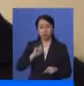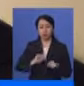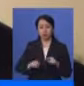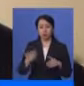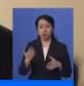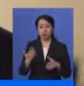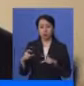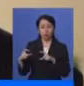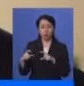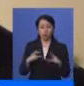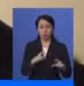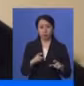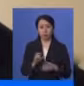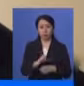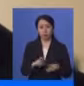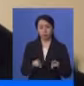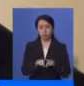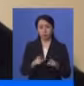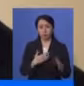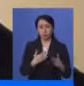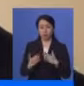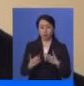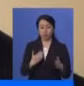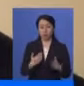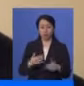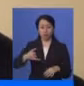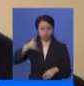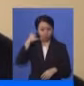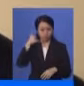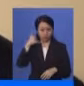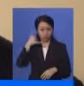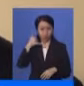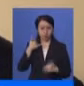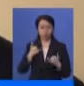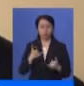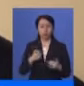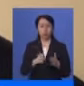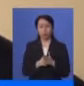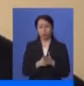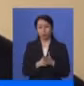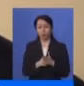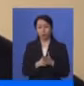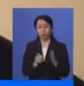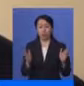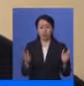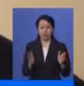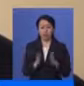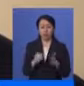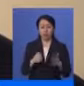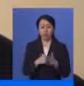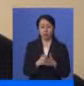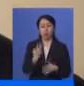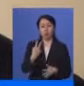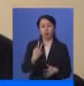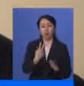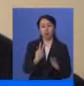В структурном соотношении там у нас вызовов по коронавирусу доходит до, снизились практически до